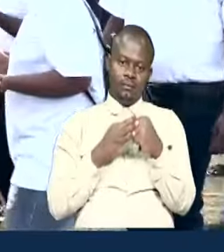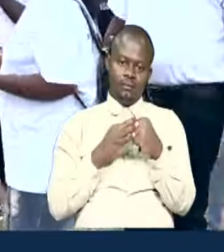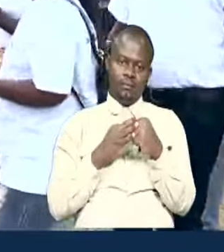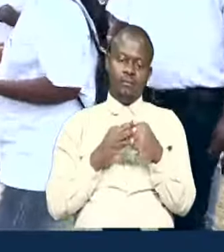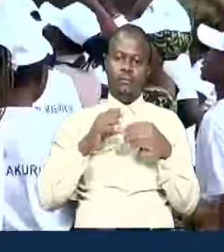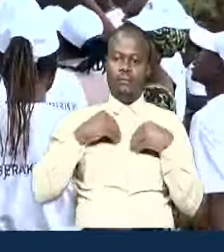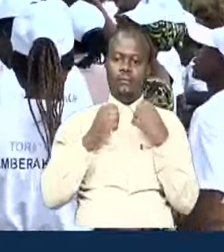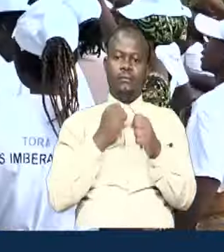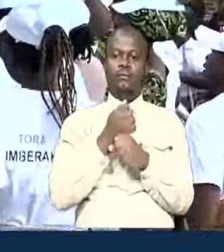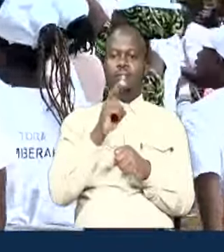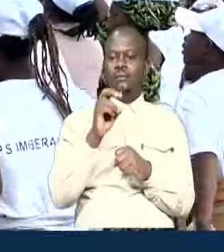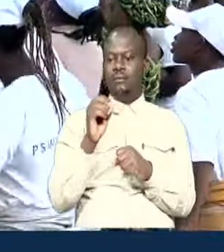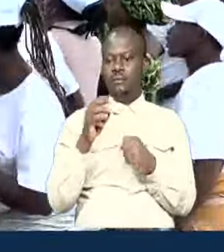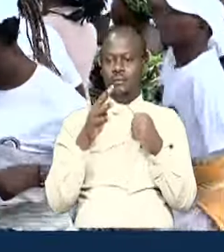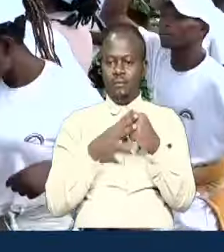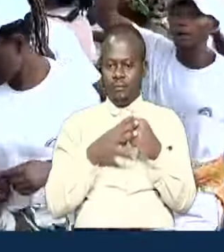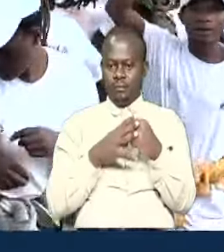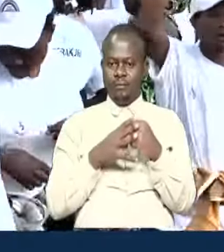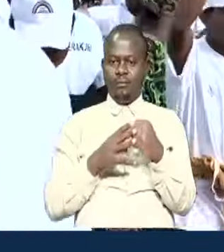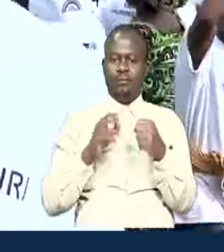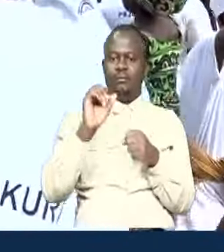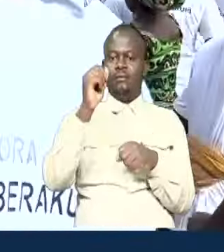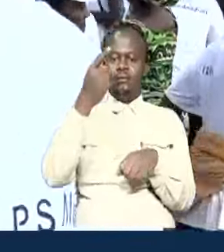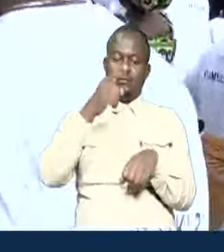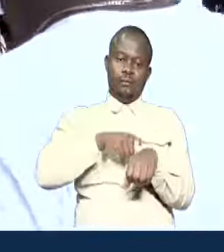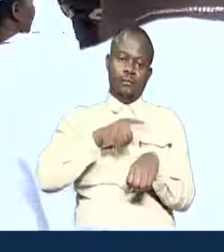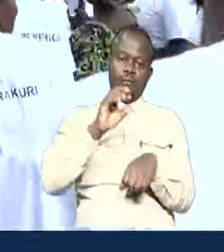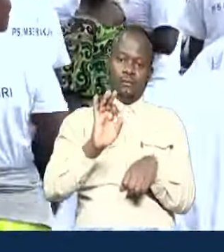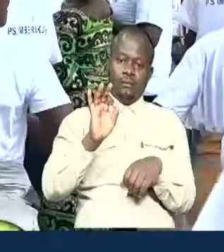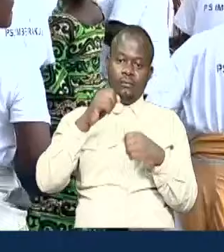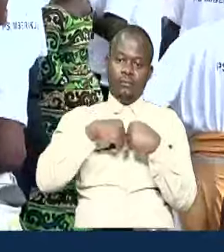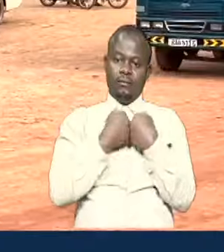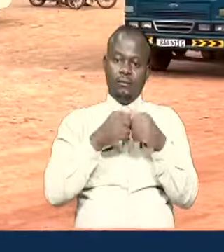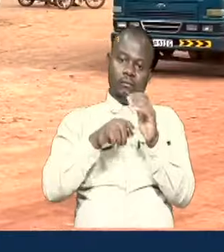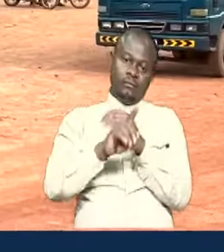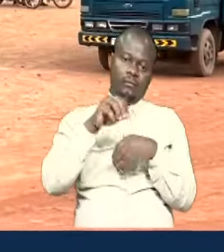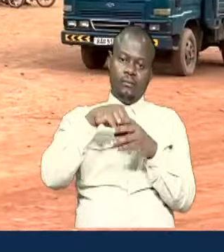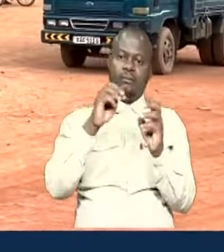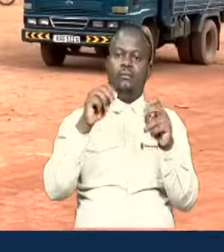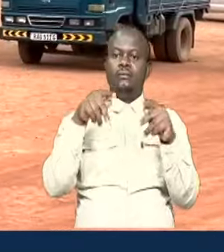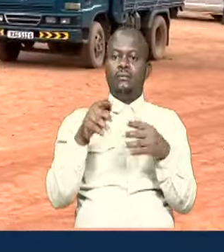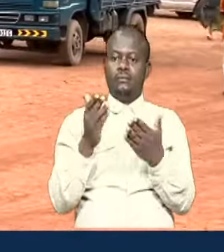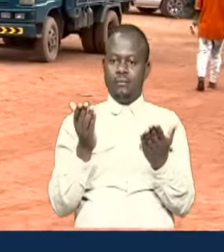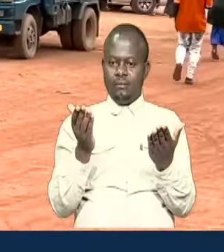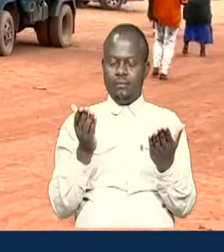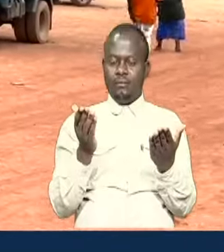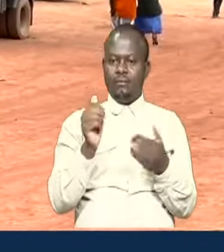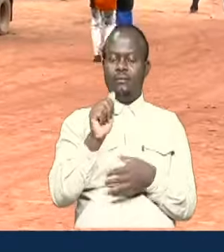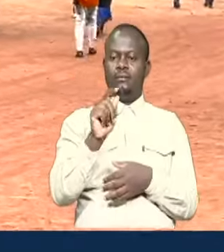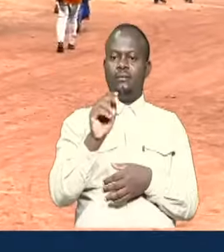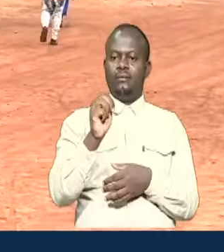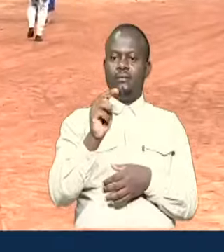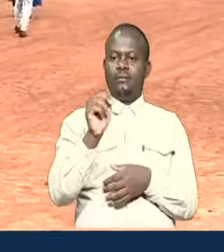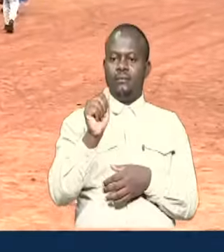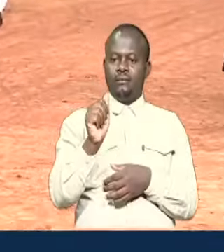mwaka w'2009. Ni ku nshuro ya 3 rihatanira kujya mu nteko ishinga amategeko. Akimana Latifa,